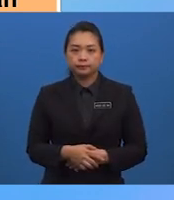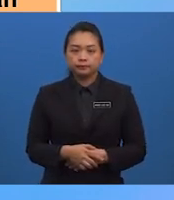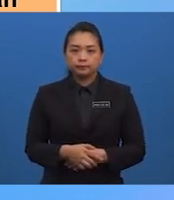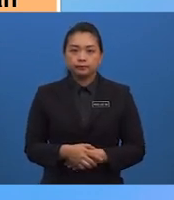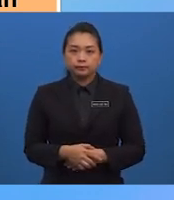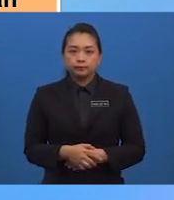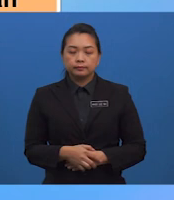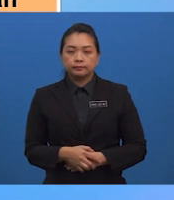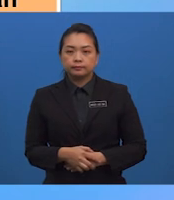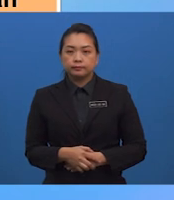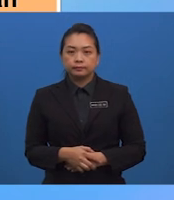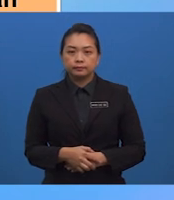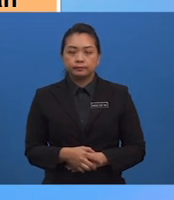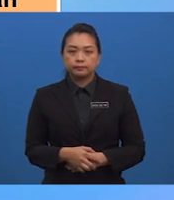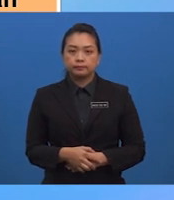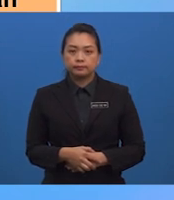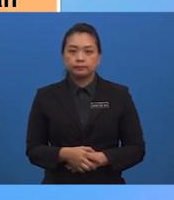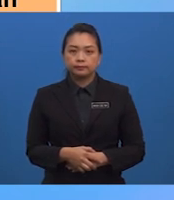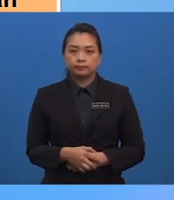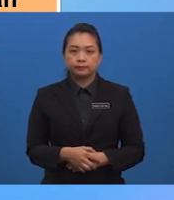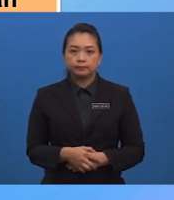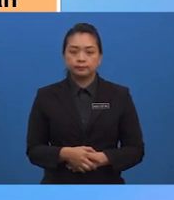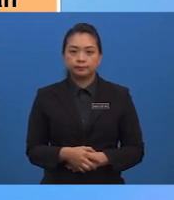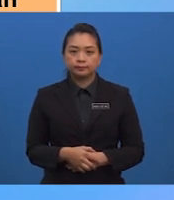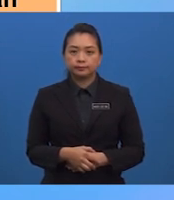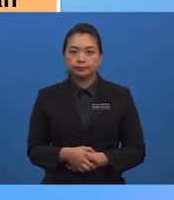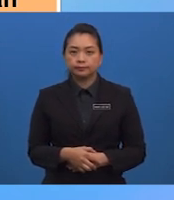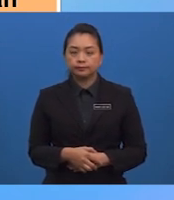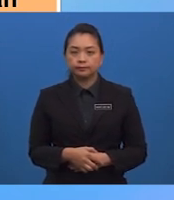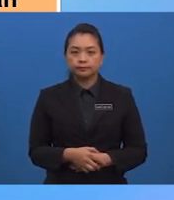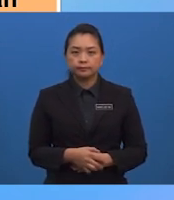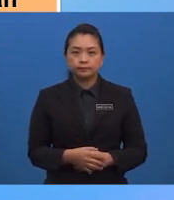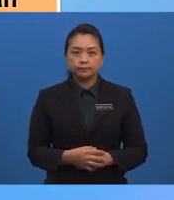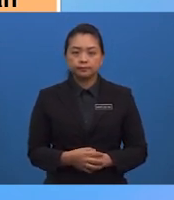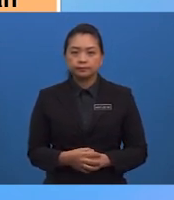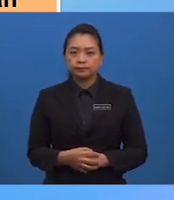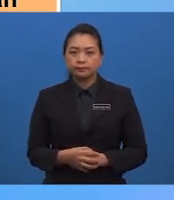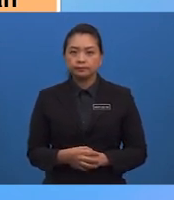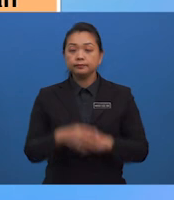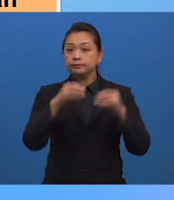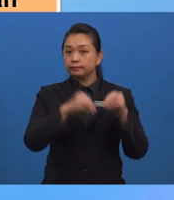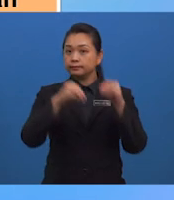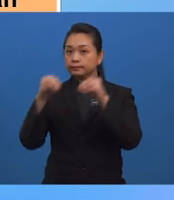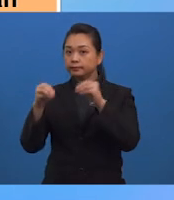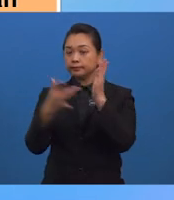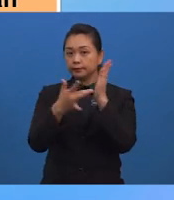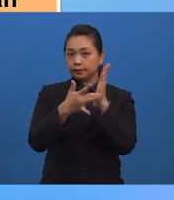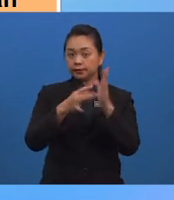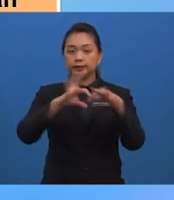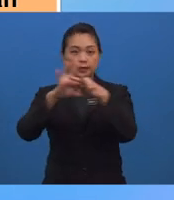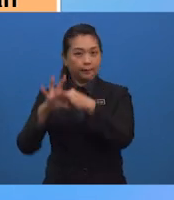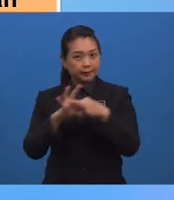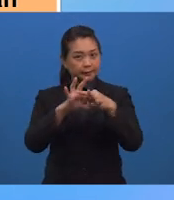Kesan positif yang keenam ialah pemindahan teknologi dan kerjasama teknikal. Keadaan